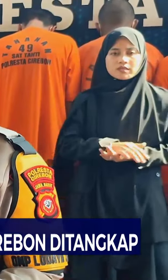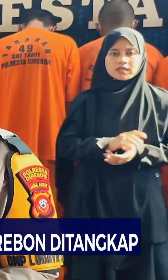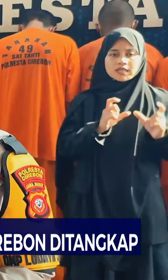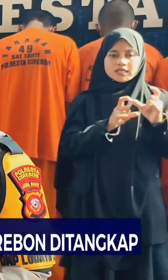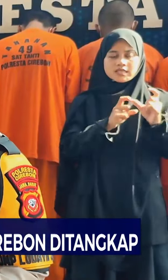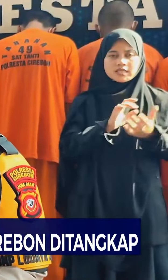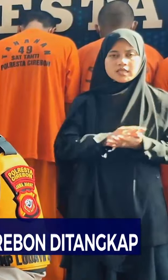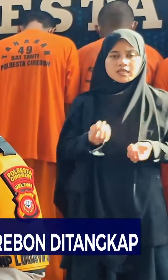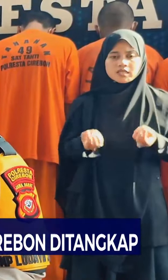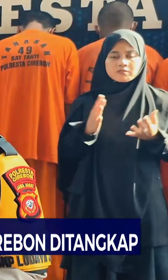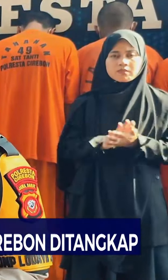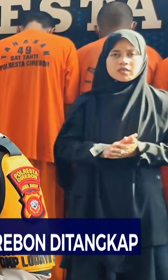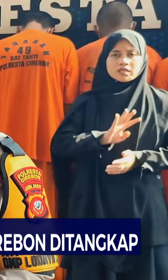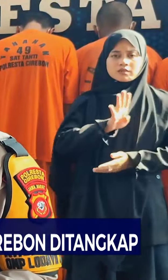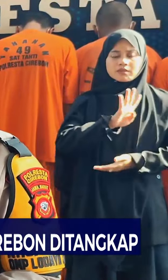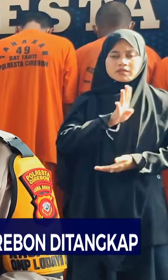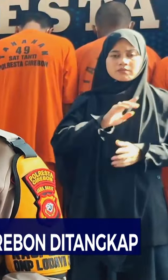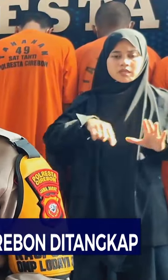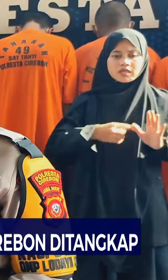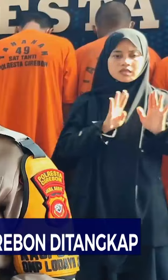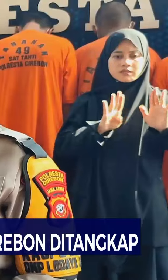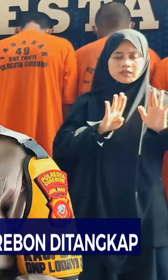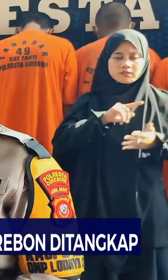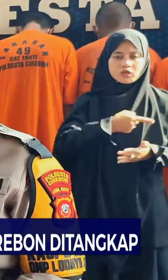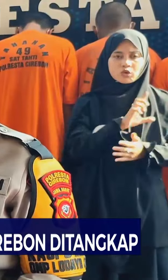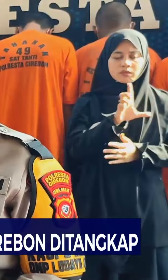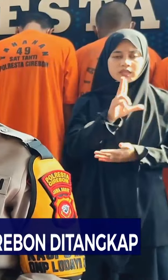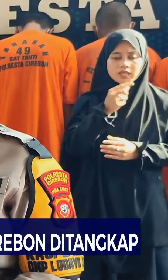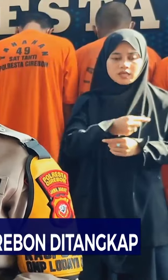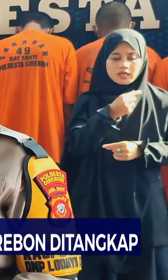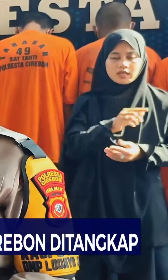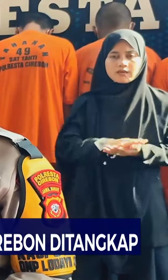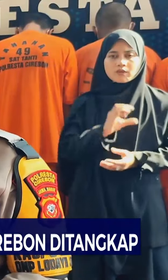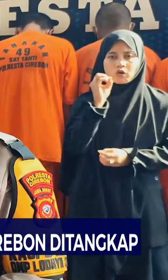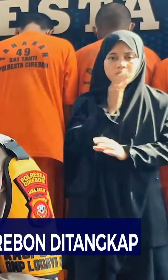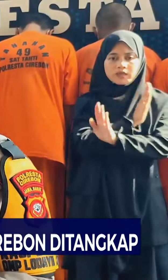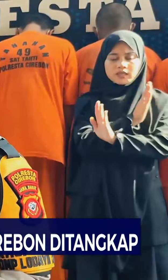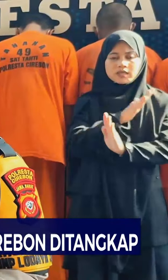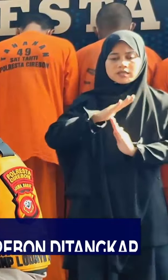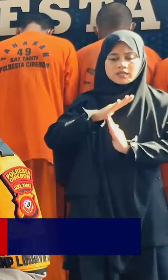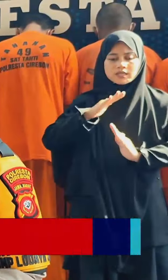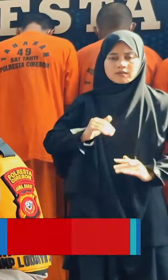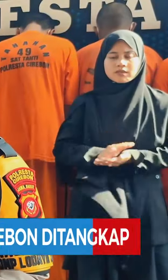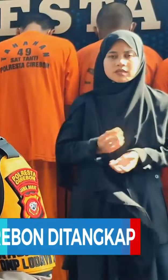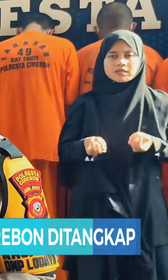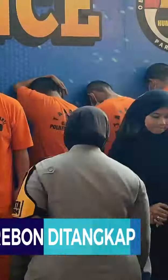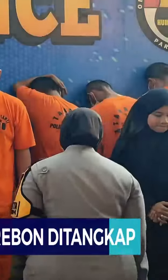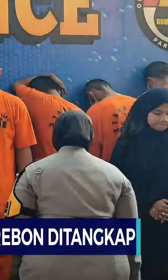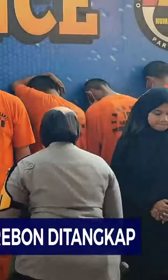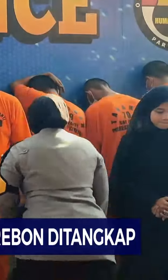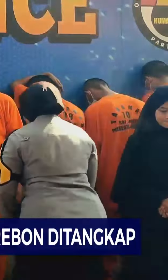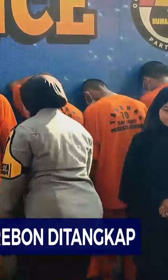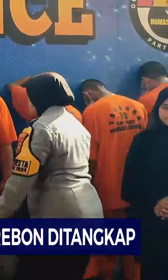sintetis sebanyak 99,53 gram, obat keras terbatas sebanyak 5.070 butir.